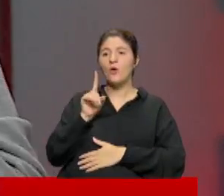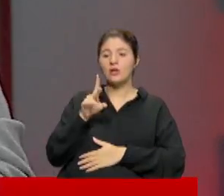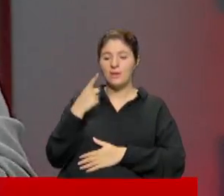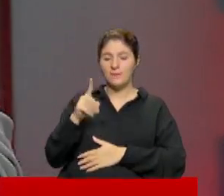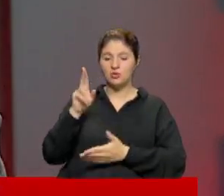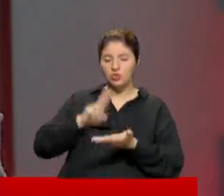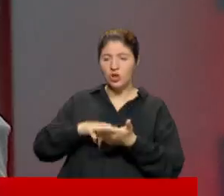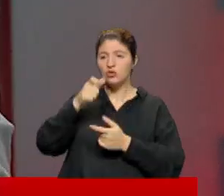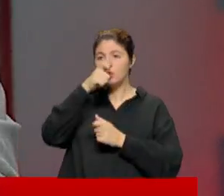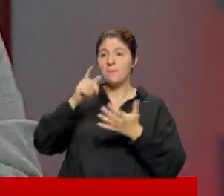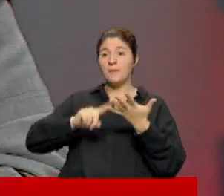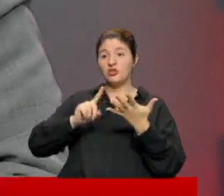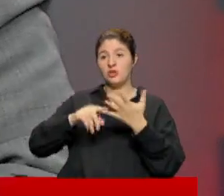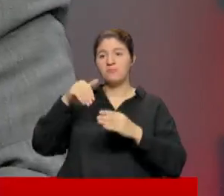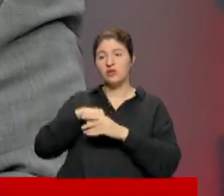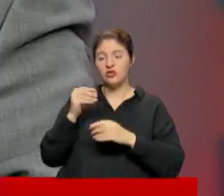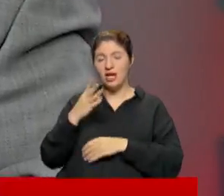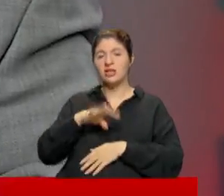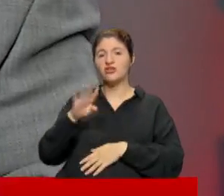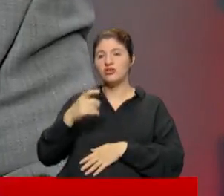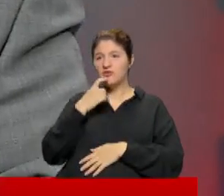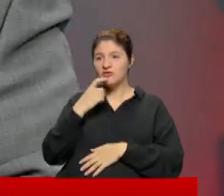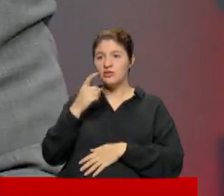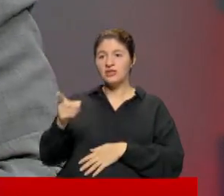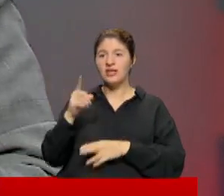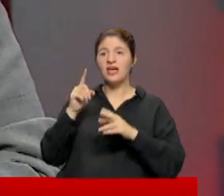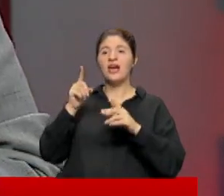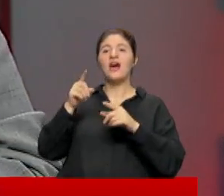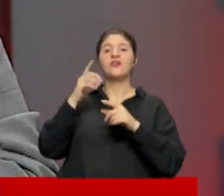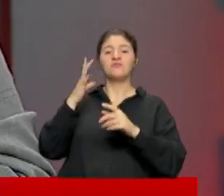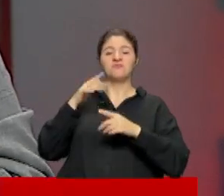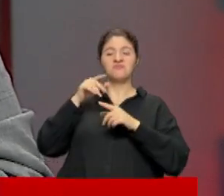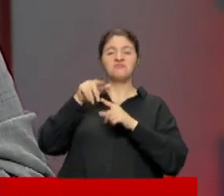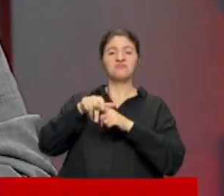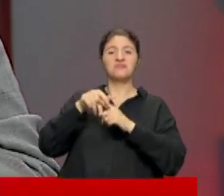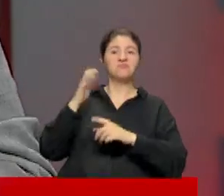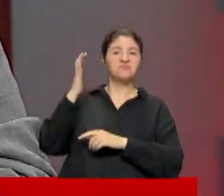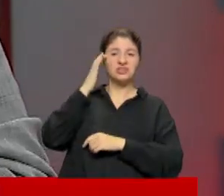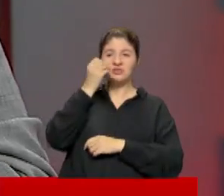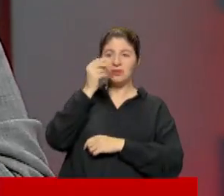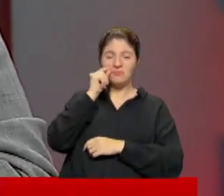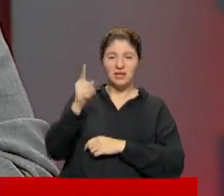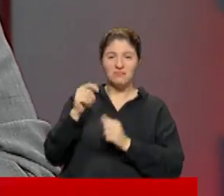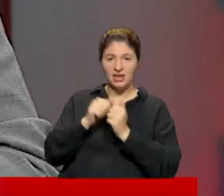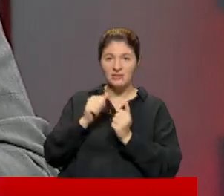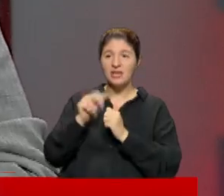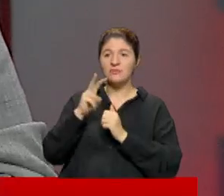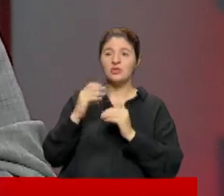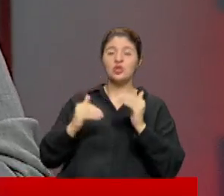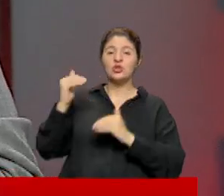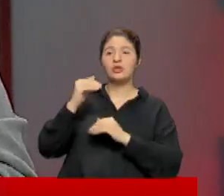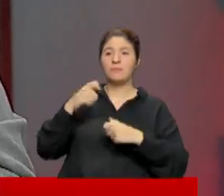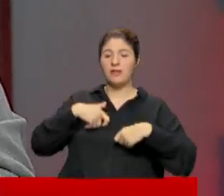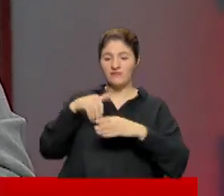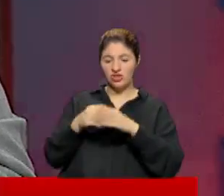üyesiyle Türkiye'nin 5 Partisi olarak 44 yaşında kıratın süvarisi Gültekin Uysal'ın liderliğinde hakikaten 20'nin üzerinde vekil